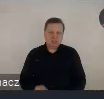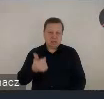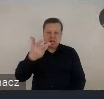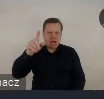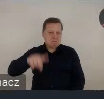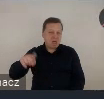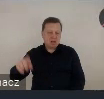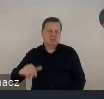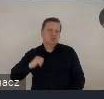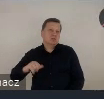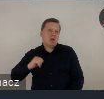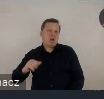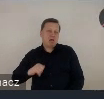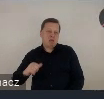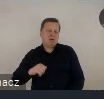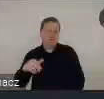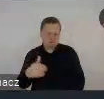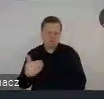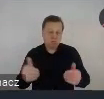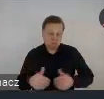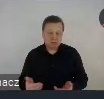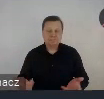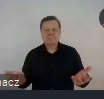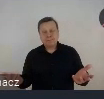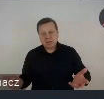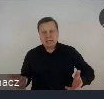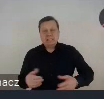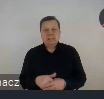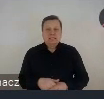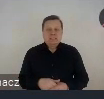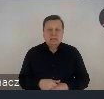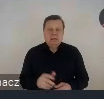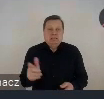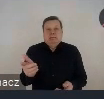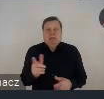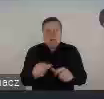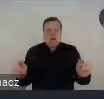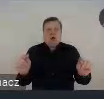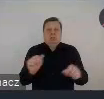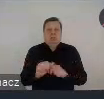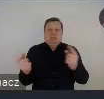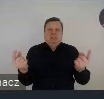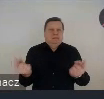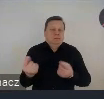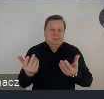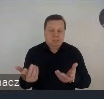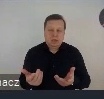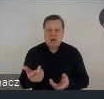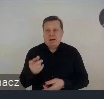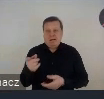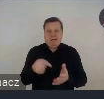miesiące. No i w tym czasie dochodzi do takiej sytuacji, że ta